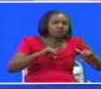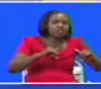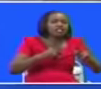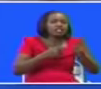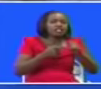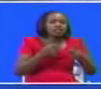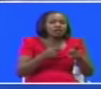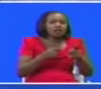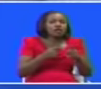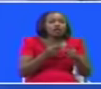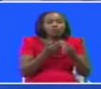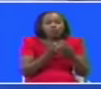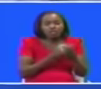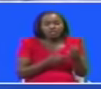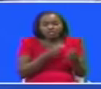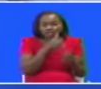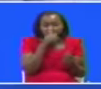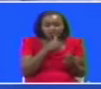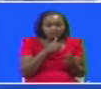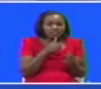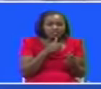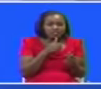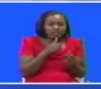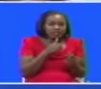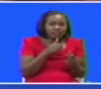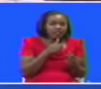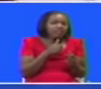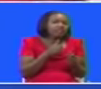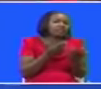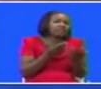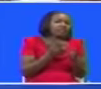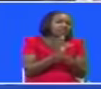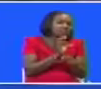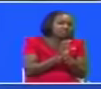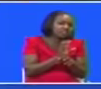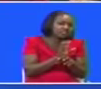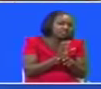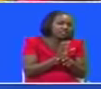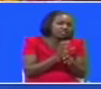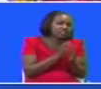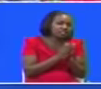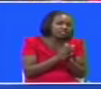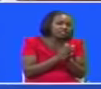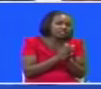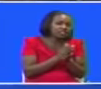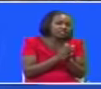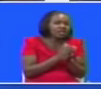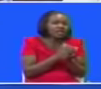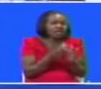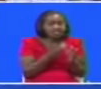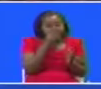private na of course public sectors, lakini wale watu wa churches na msikiti, religious